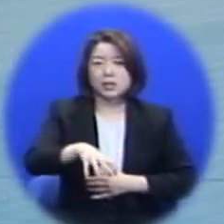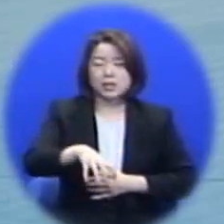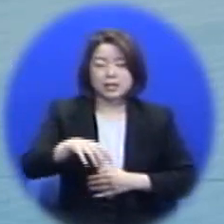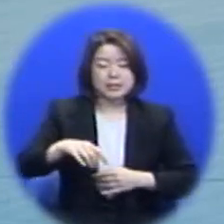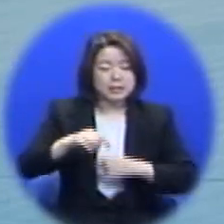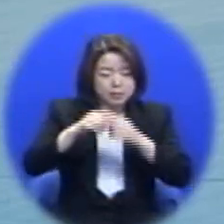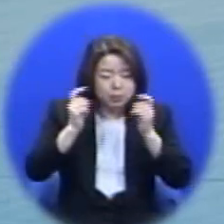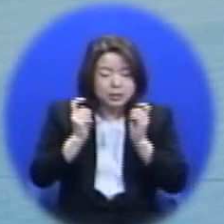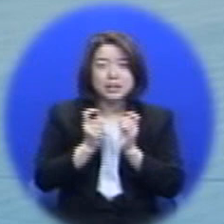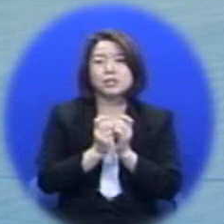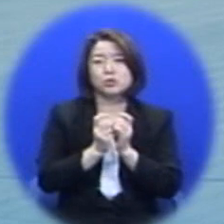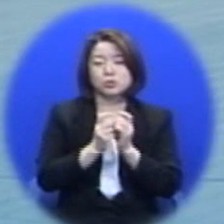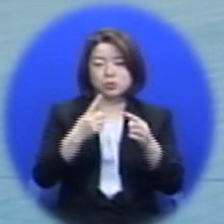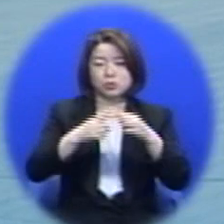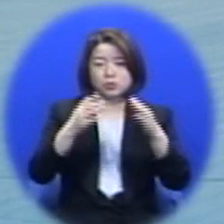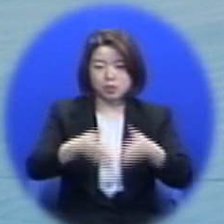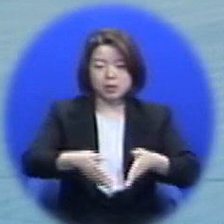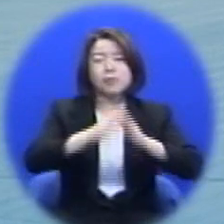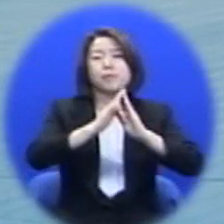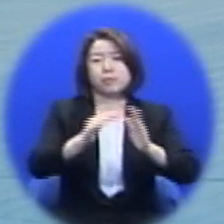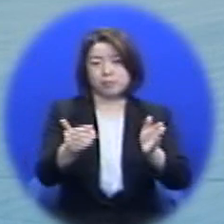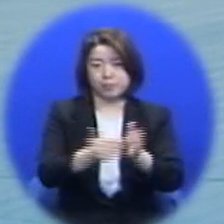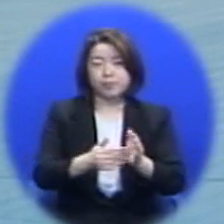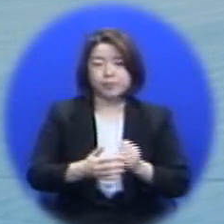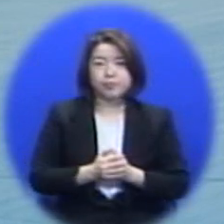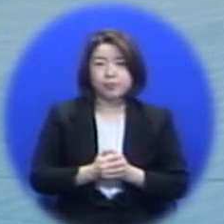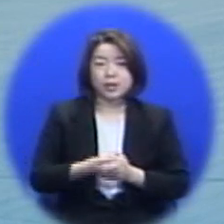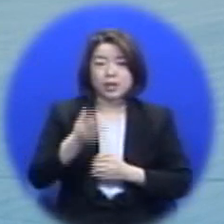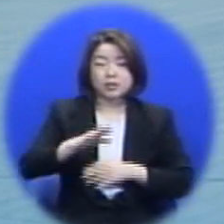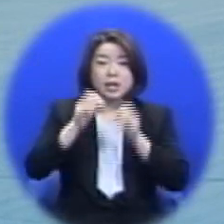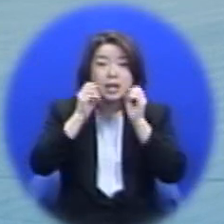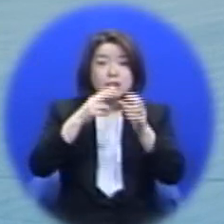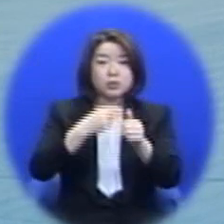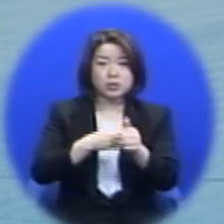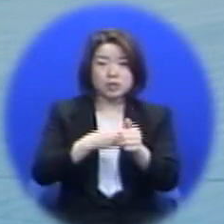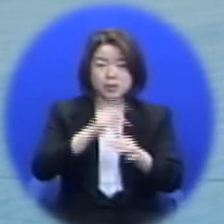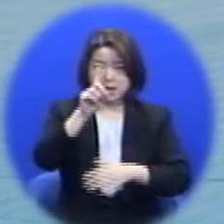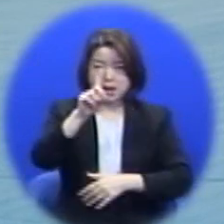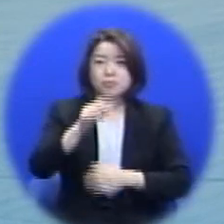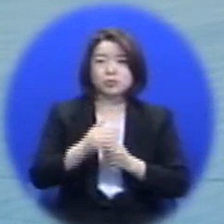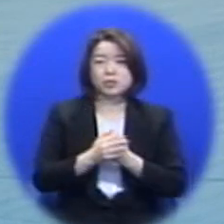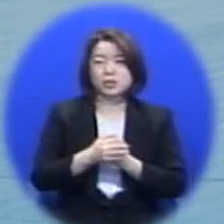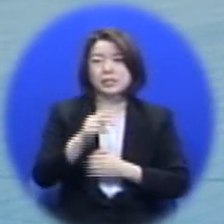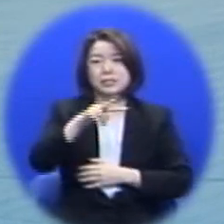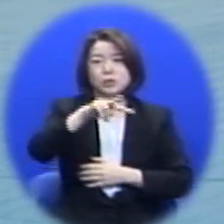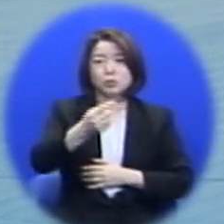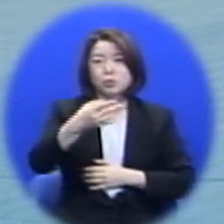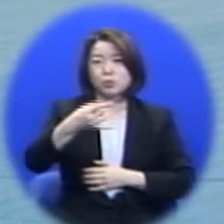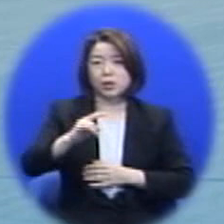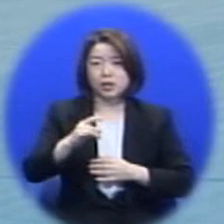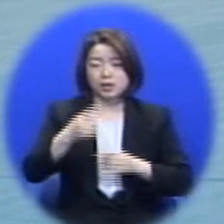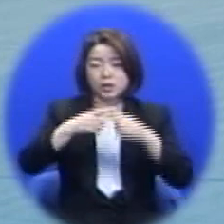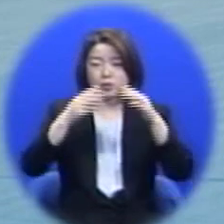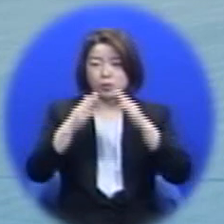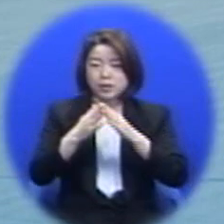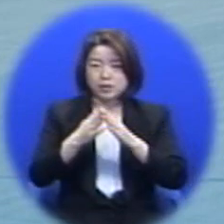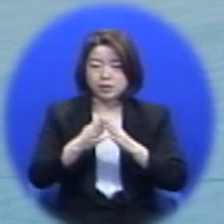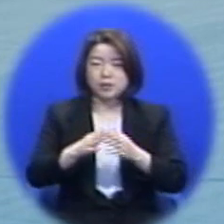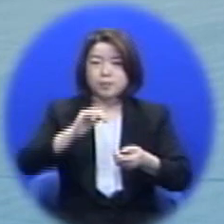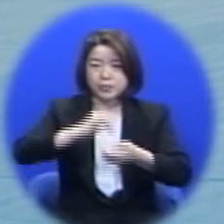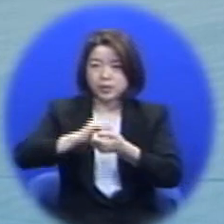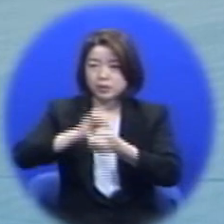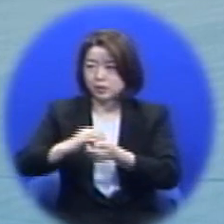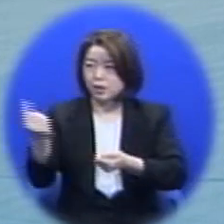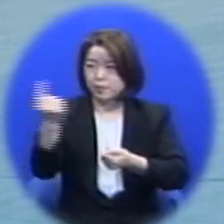만들고 교회가 된 거죠. 그런데 선교사님이 한 분이 그 소래교회를 정기적으로 방문해서